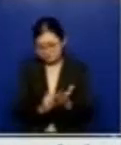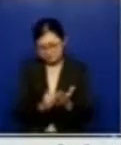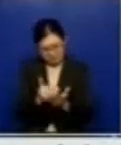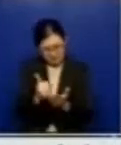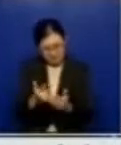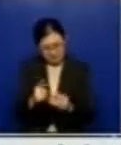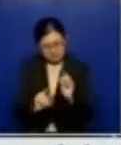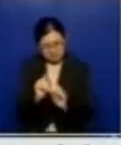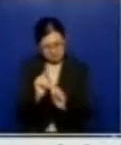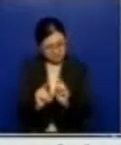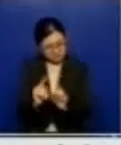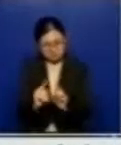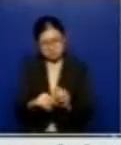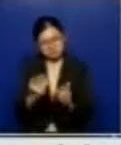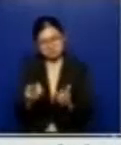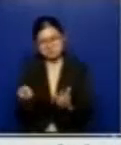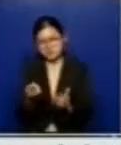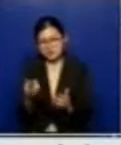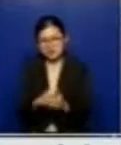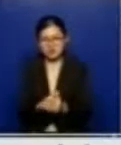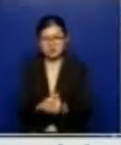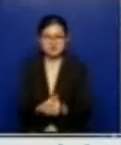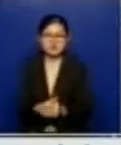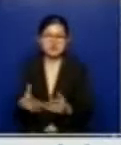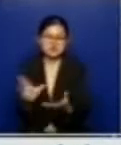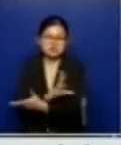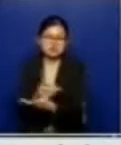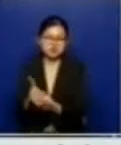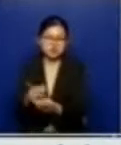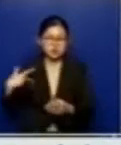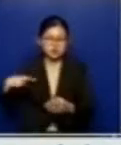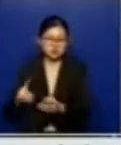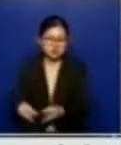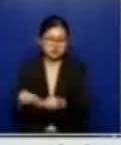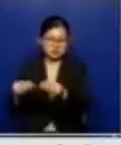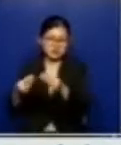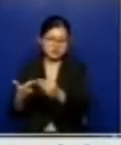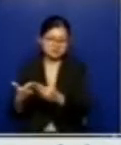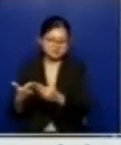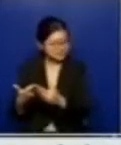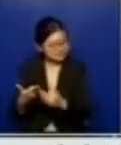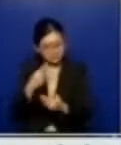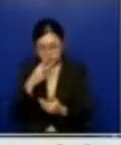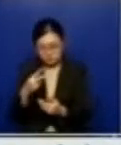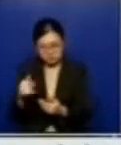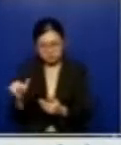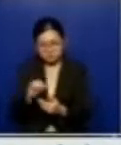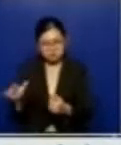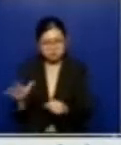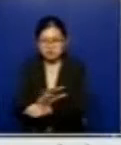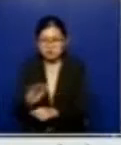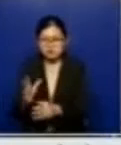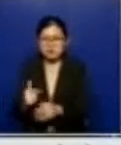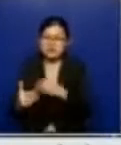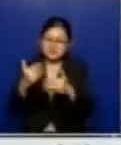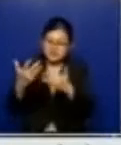ไม่ได้มีผลที่แสดงออกมาทางสังคมให้เป็นที่ประจักษ์นะว่าเกี่ยวกับกิจ